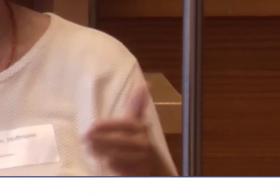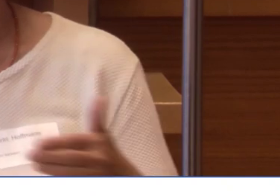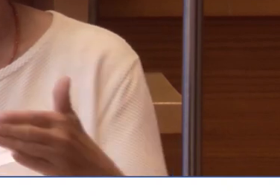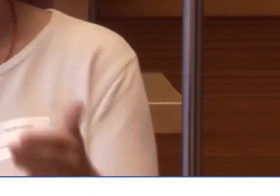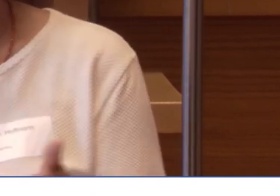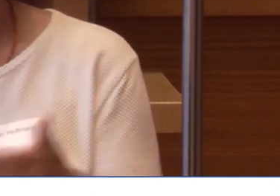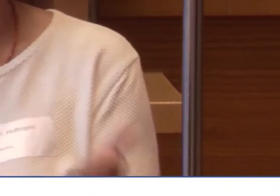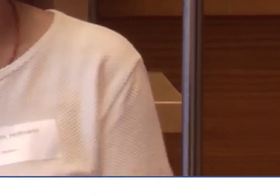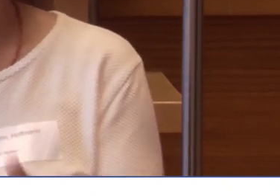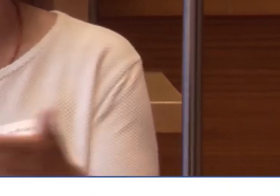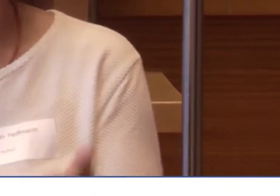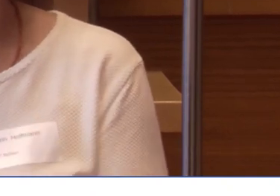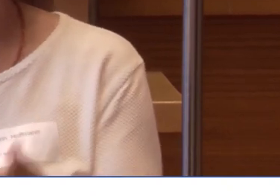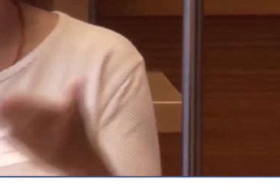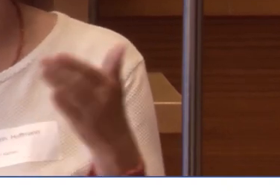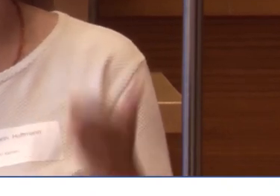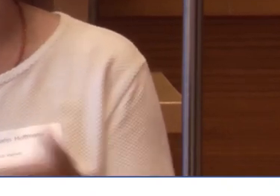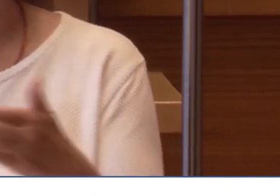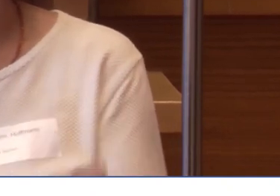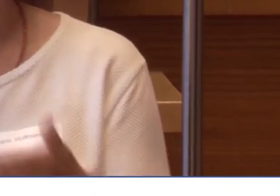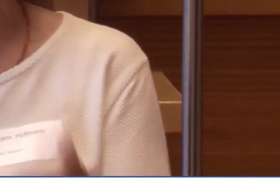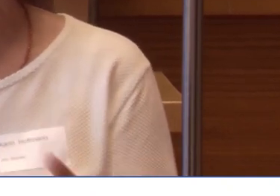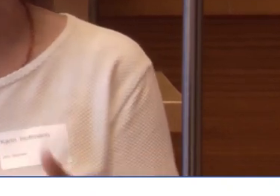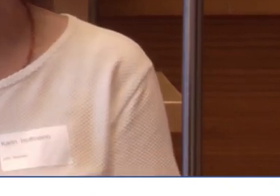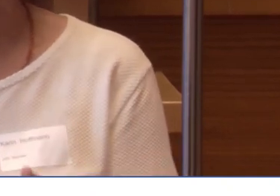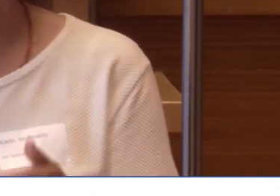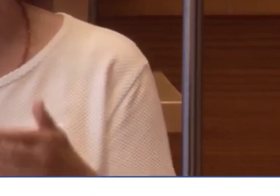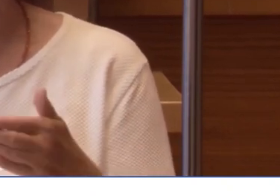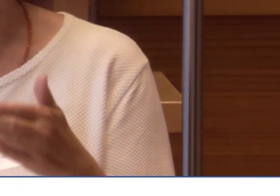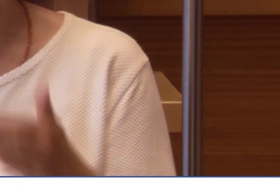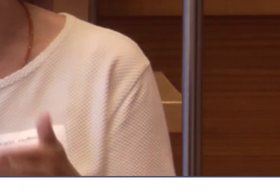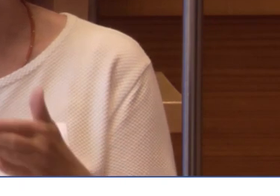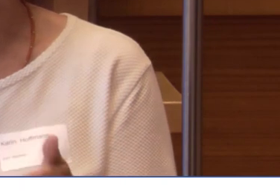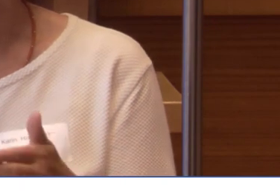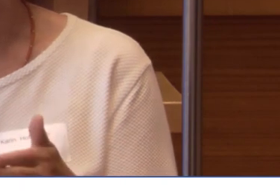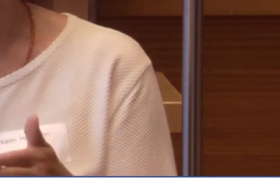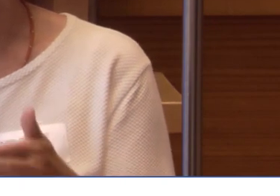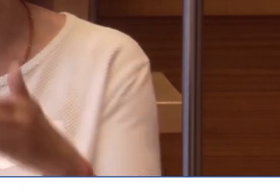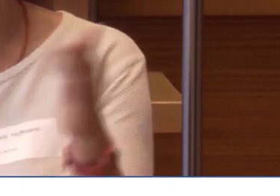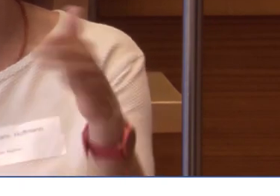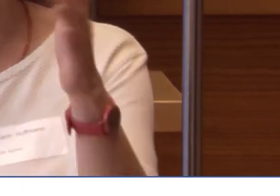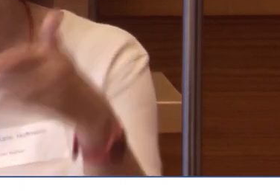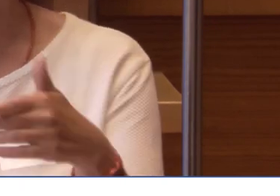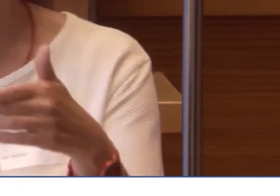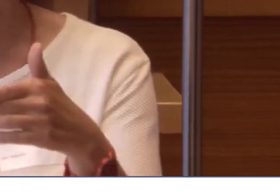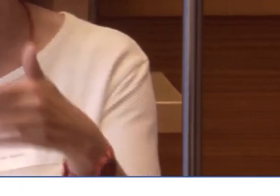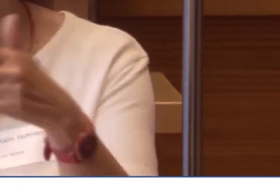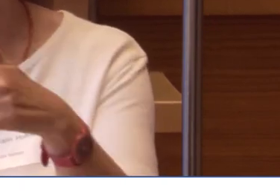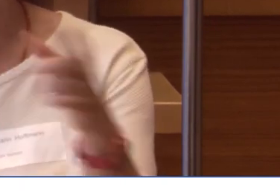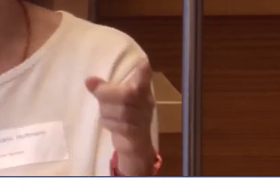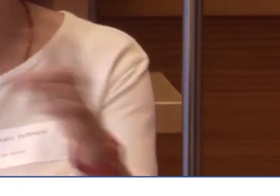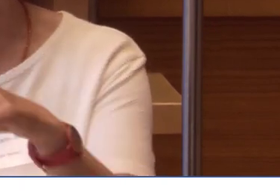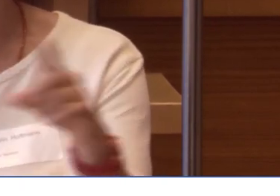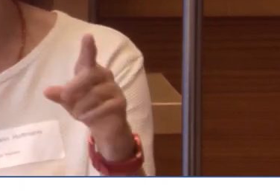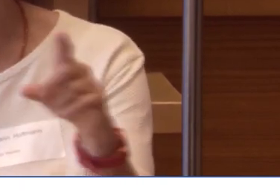überall in sachsen-leistungserbringer etablieren können die auch fachlich geeignet sind wie es auch heute hier ist nicht